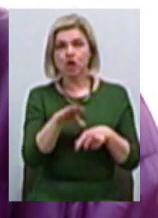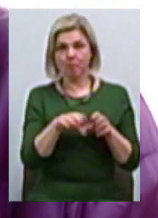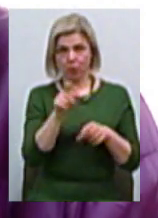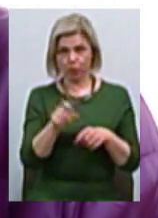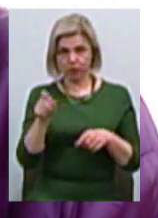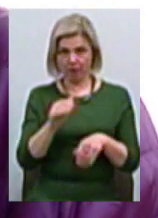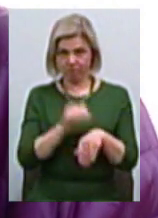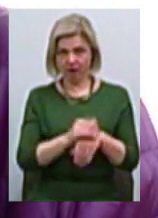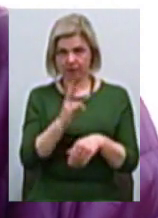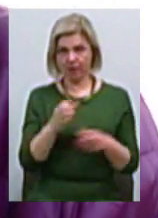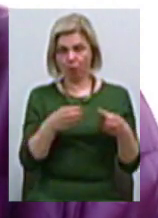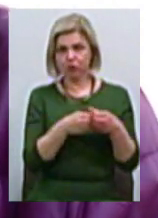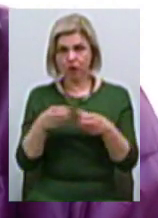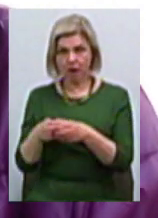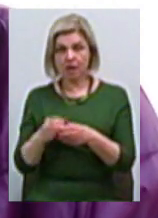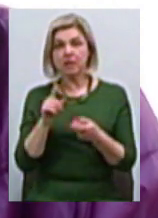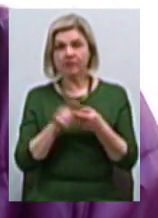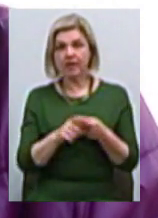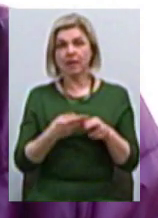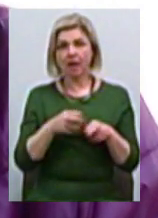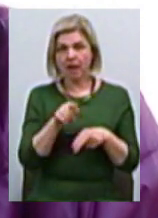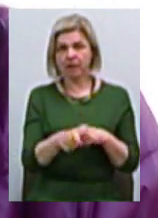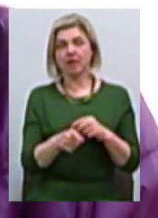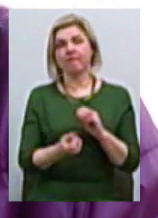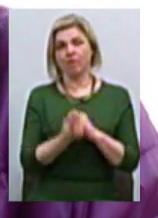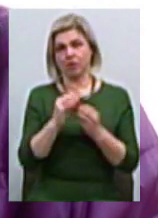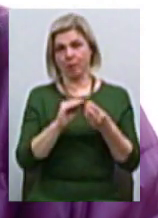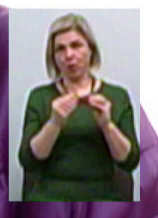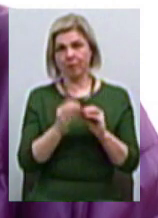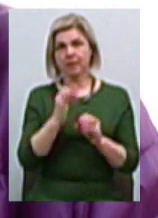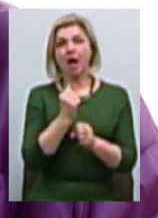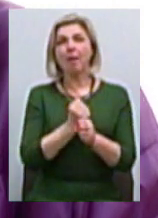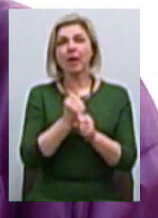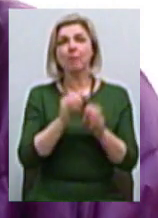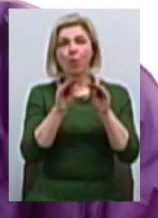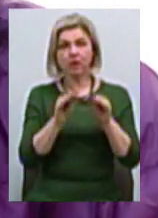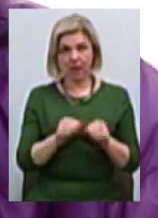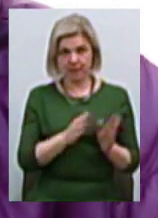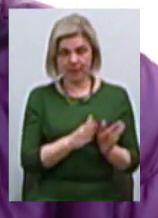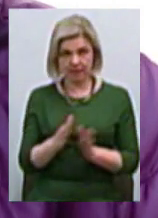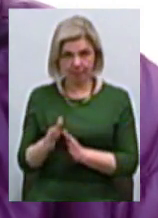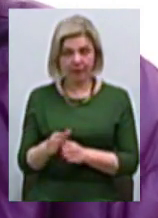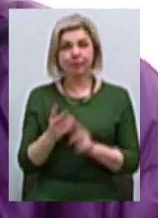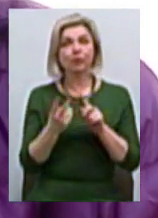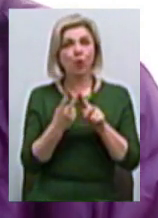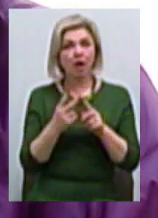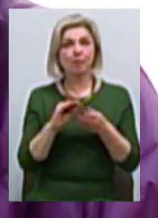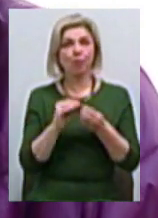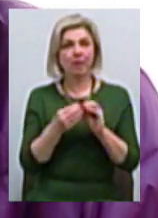дільниці. У зв'язку з цим виникають проблеми при обробці в інформаційно-аналітичній системі. Друга проблема – це те,